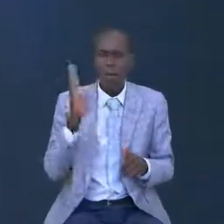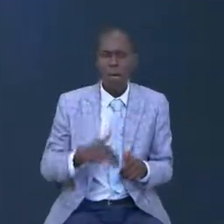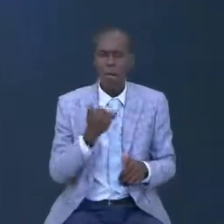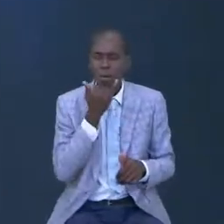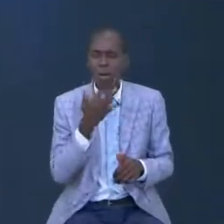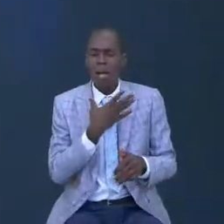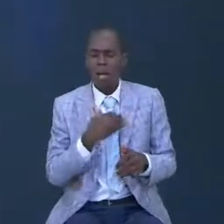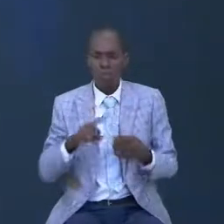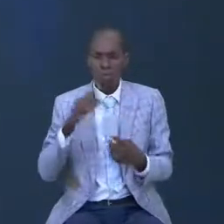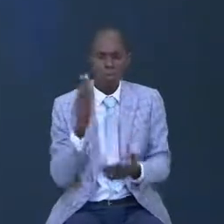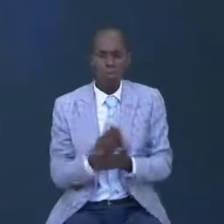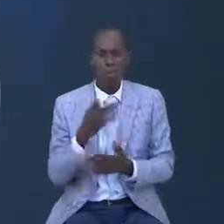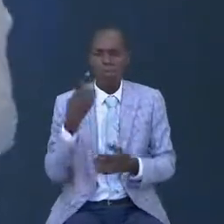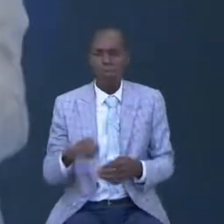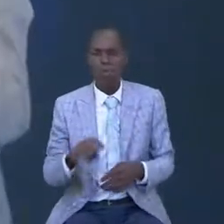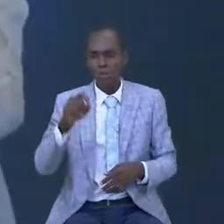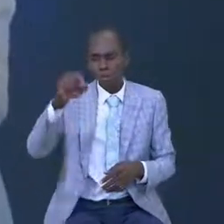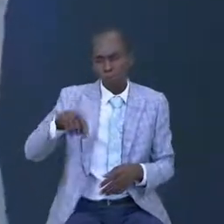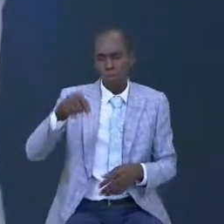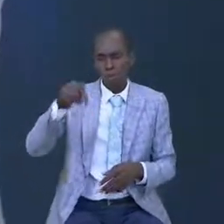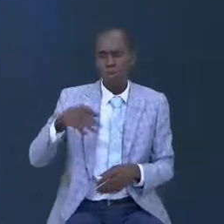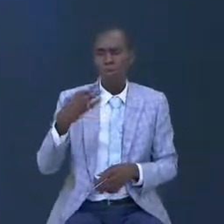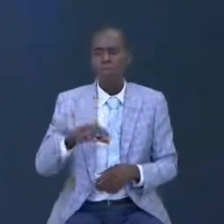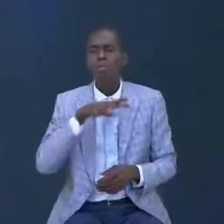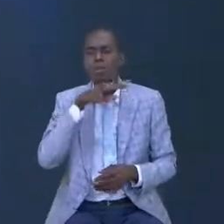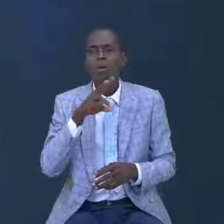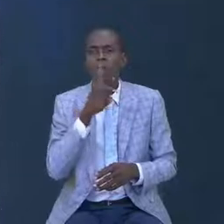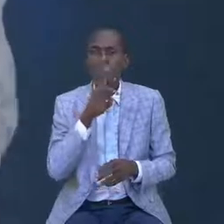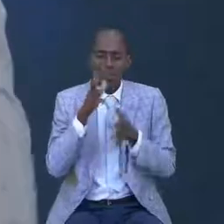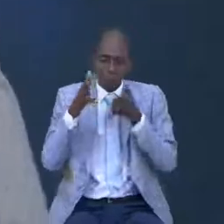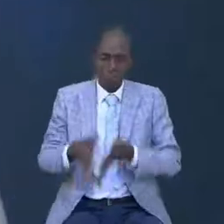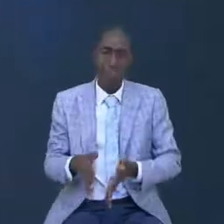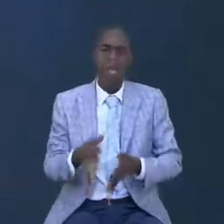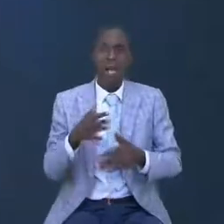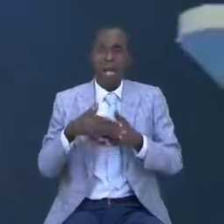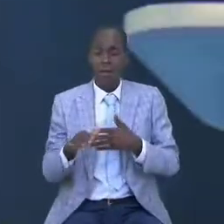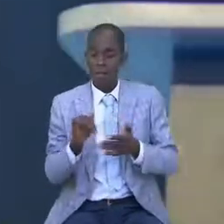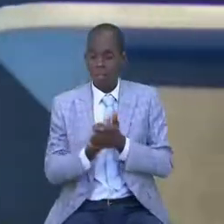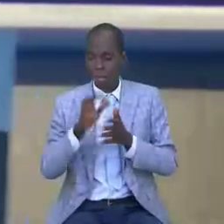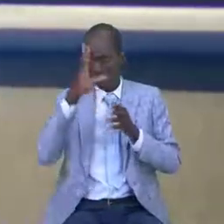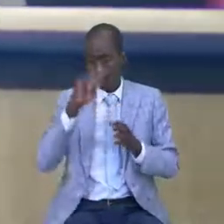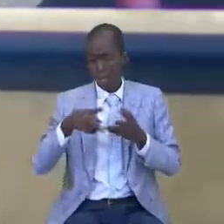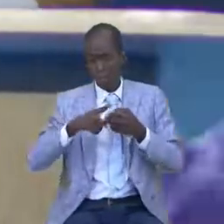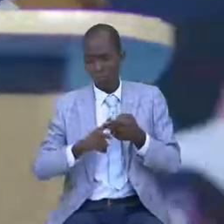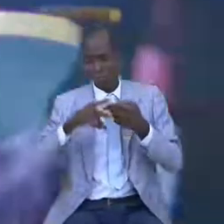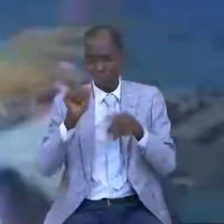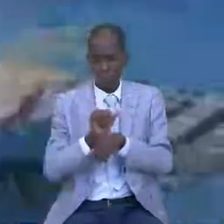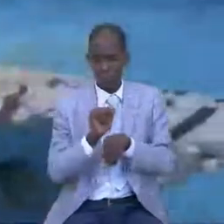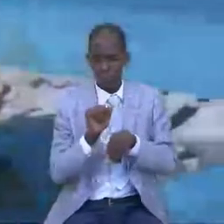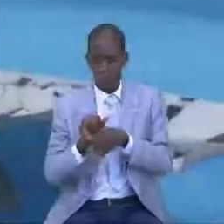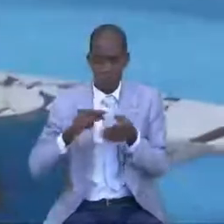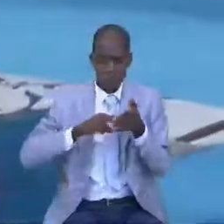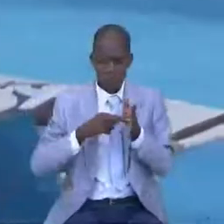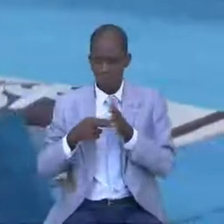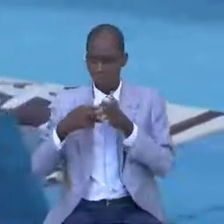ôté, tout est nettoyé. Et qu'il n'y ait même pas une goutte d'eau sale dans ta maison après sa